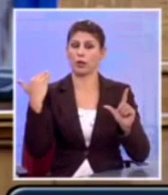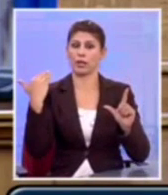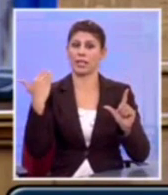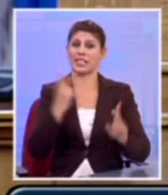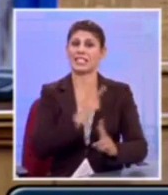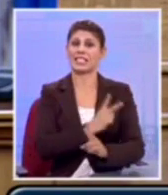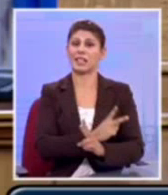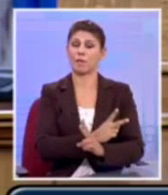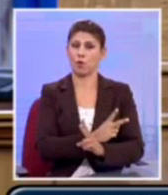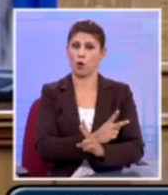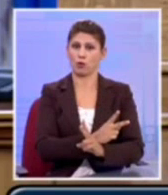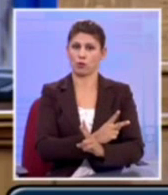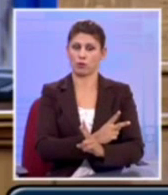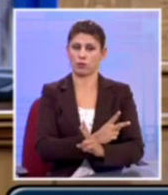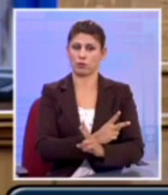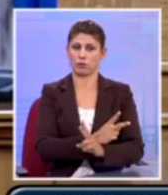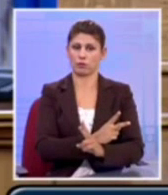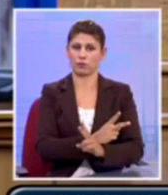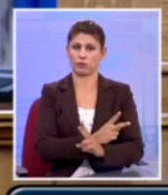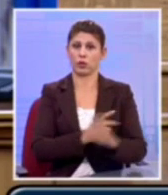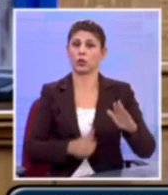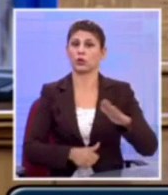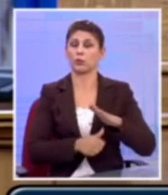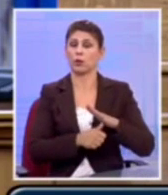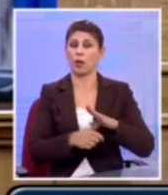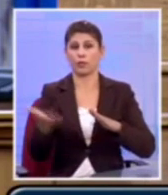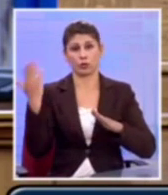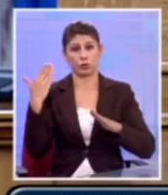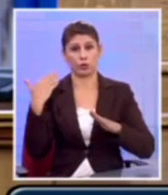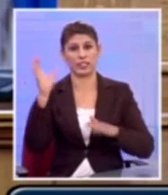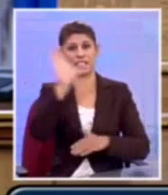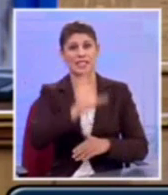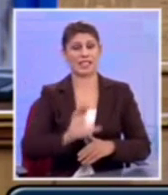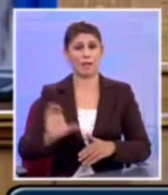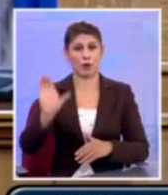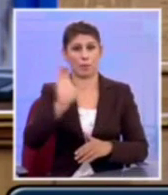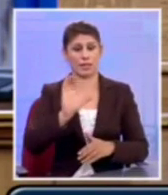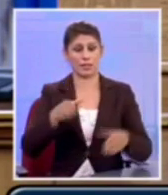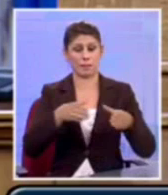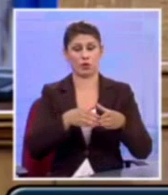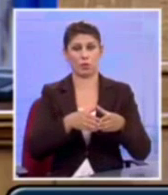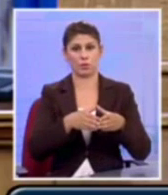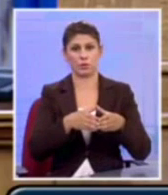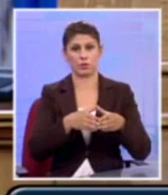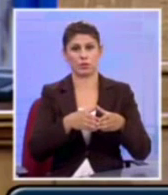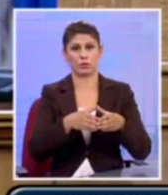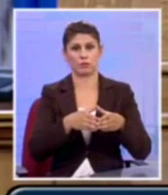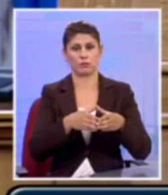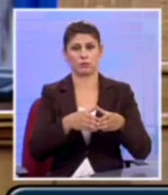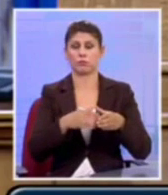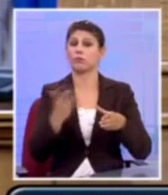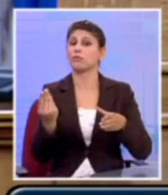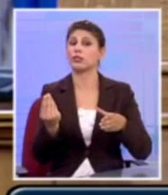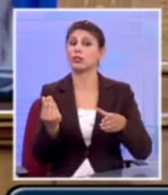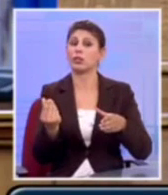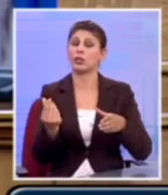του πρώην συμβούλου του Προέδρου τότε της Ευρωπαϊκής Επιτροπής επί υπαγωγής της